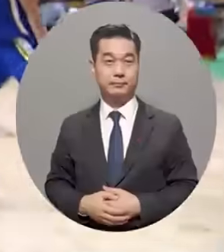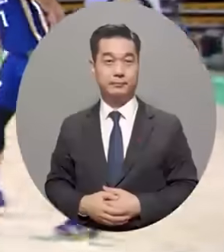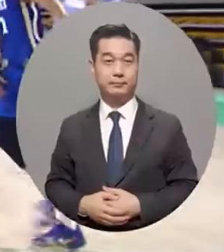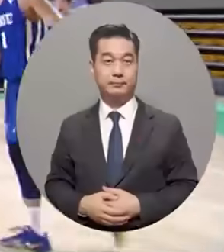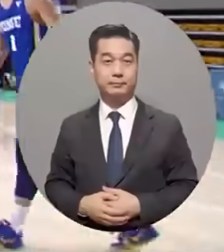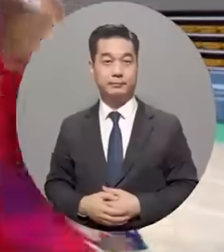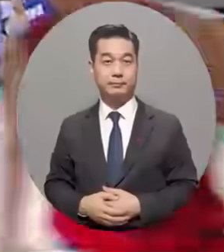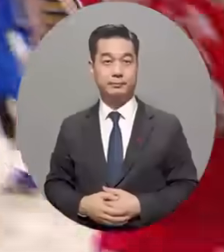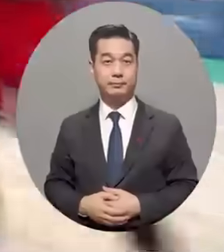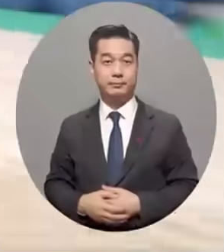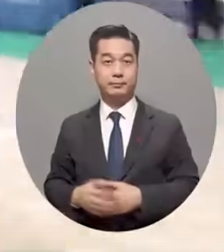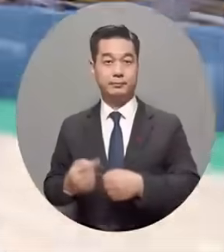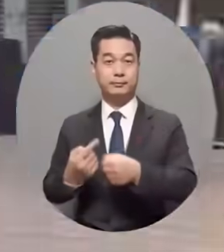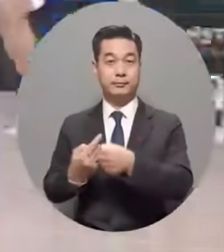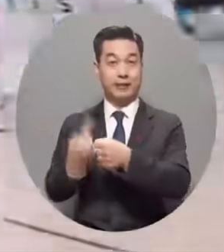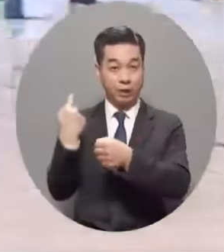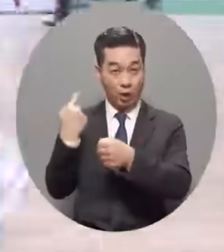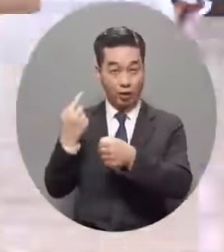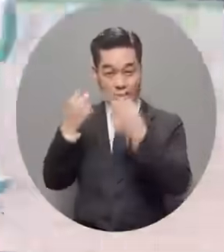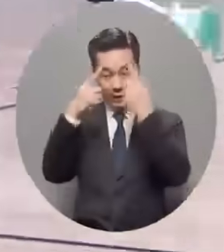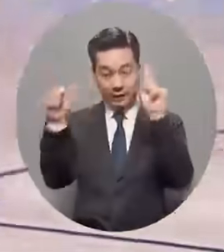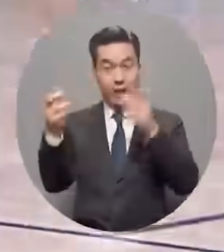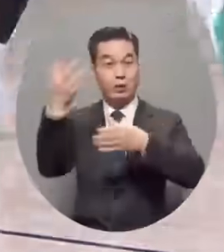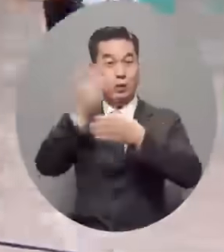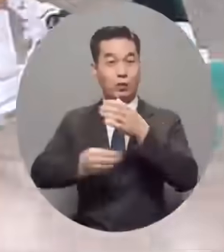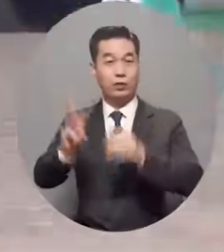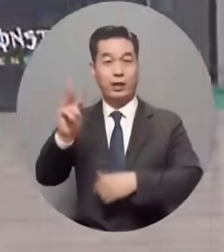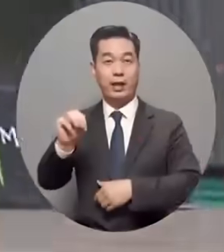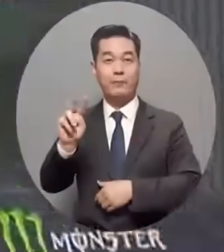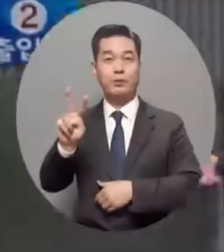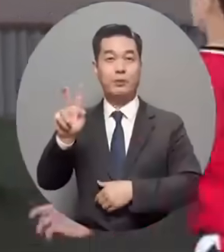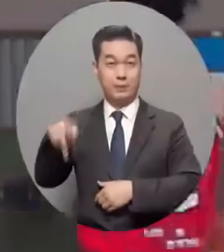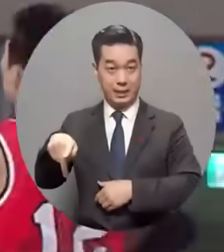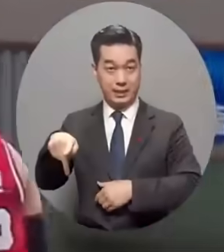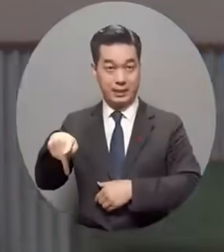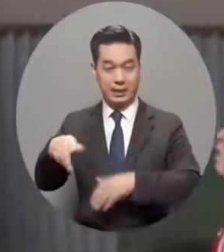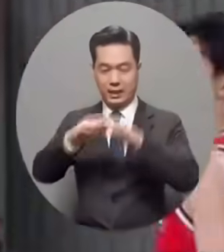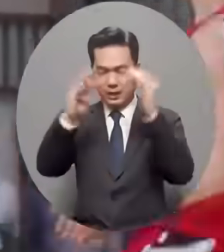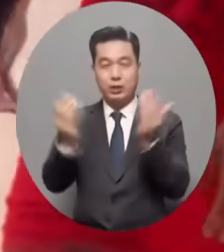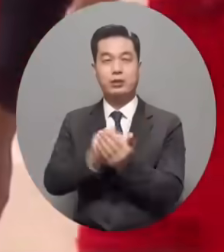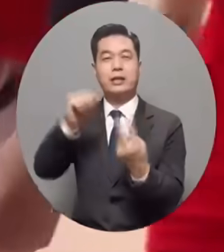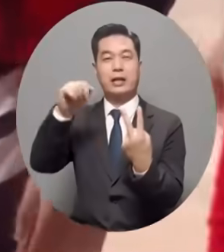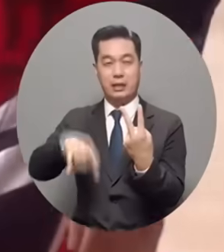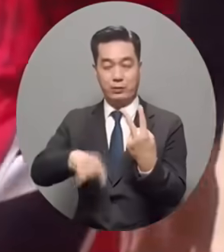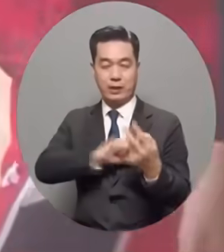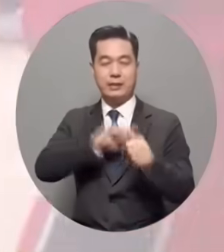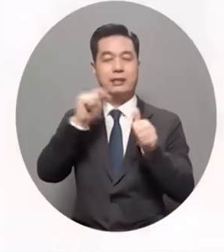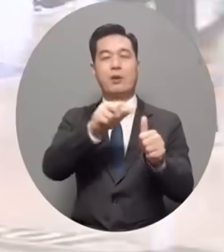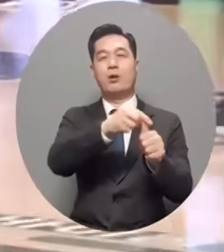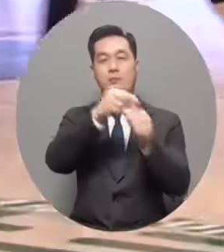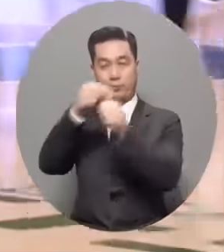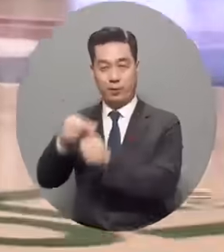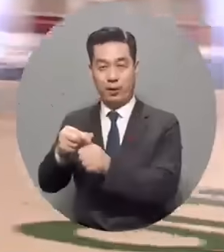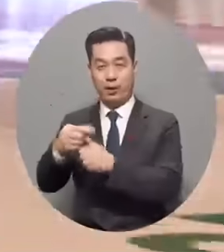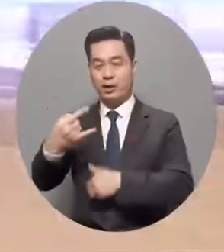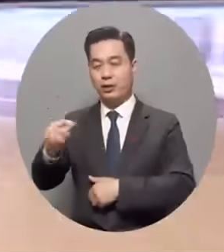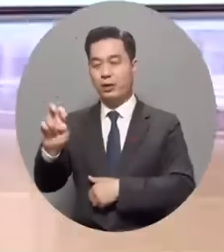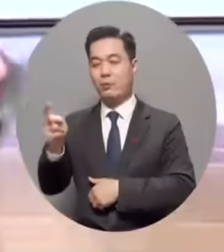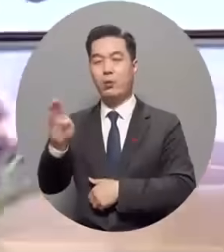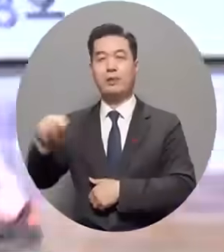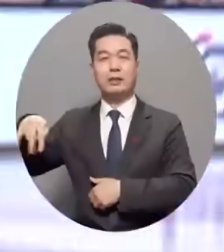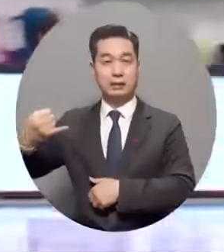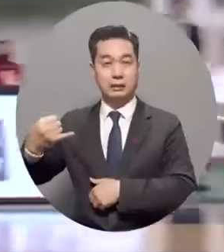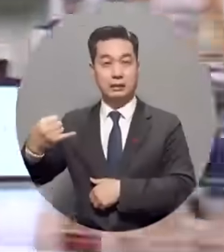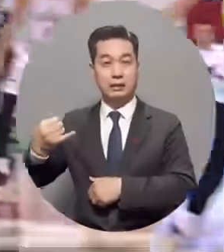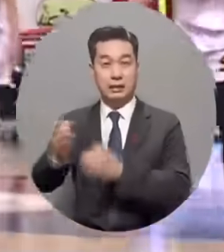지난해 MBC배 대학농구에서 MVP에 오른 뒤 전체 2순위로 현대모비스 지명을 받은 박무빈. 개막 직전